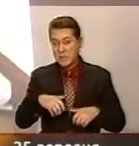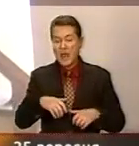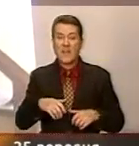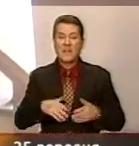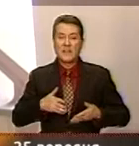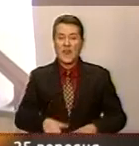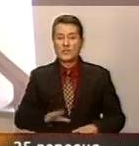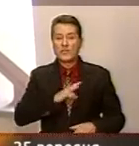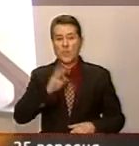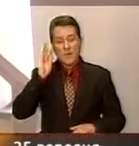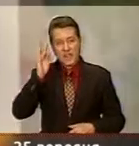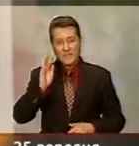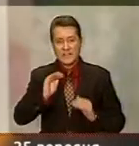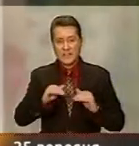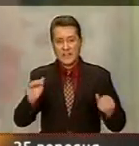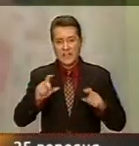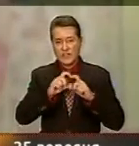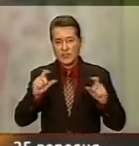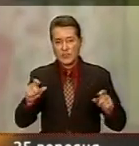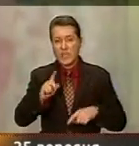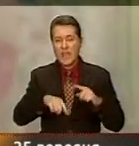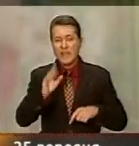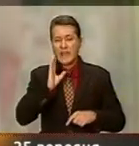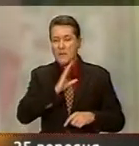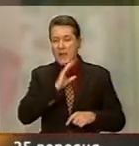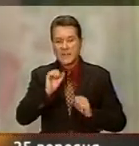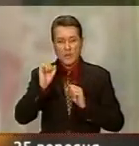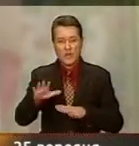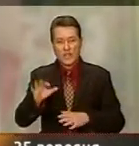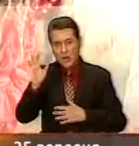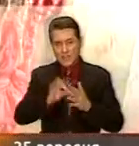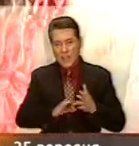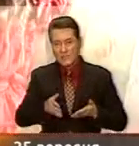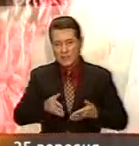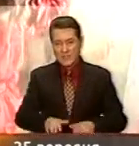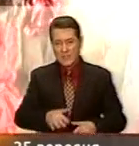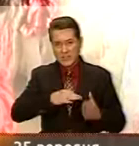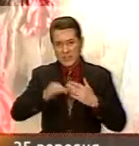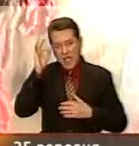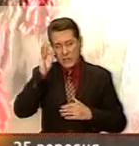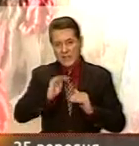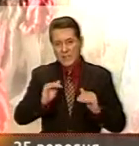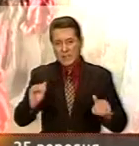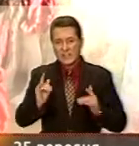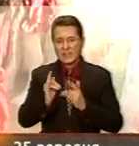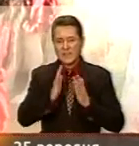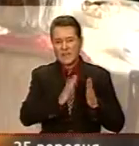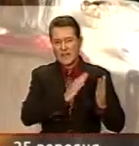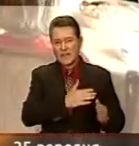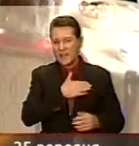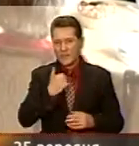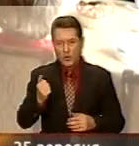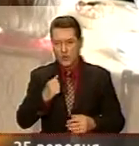домівкою був Макіївський дитячий будинок. Рідна мати покинула Іринку відразу при народженні. Згадувати дитинство в інтернаті дівчинка не